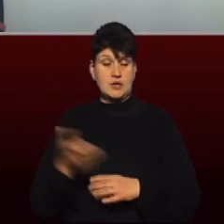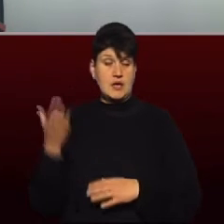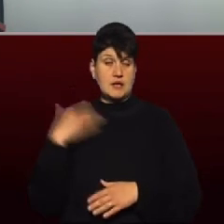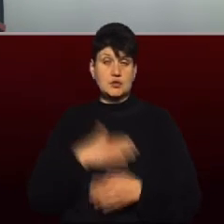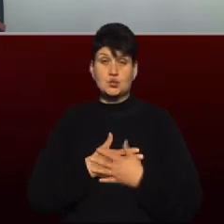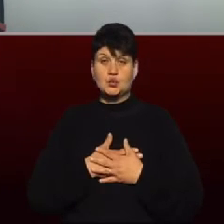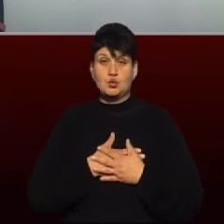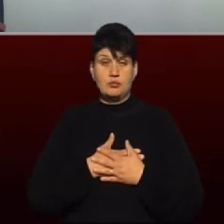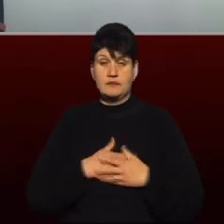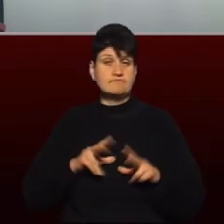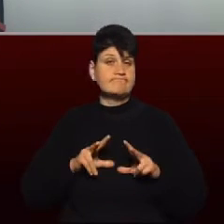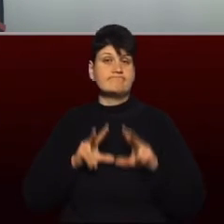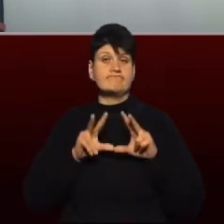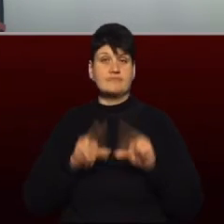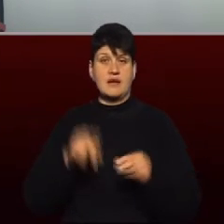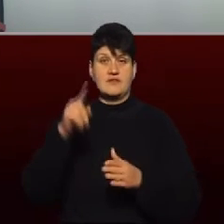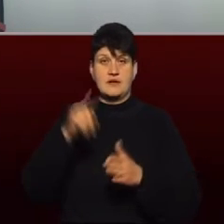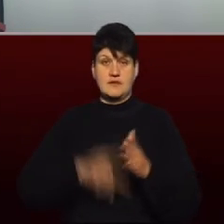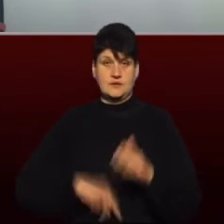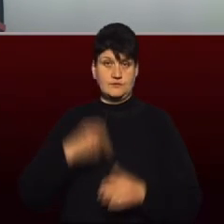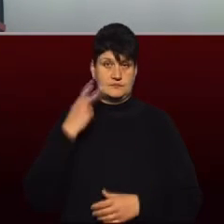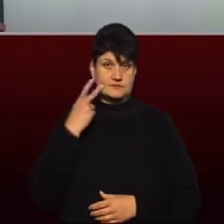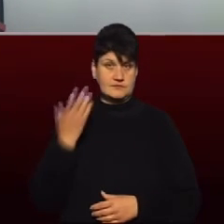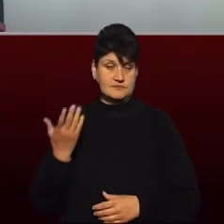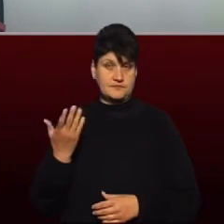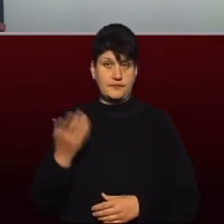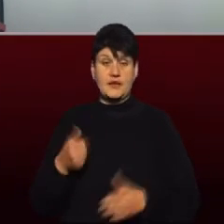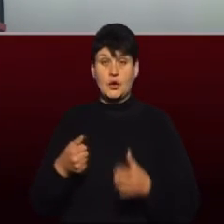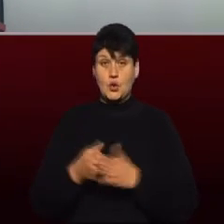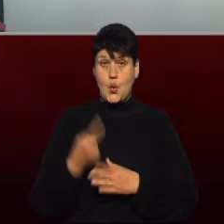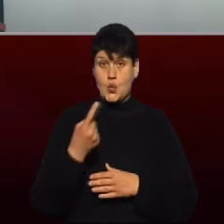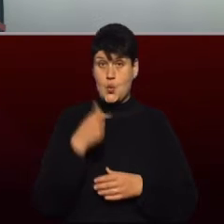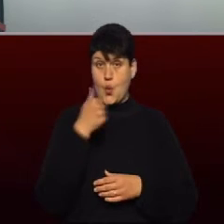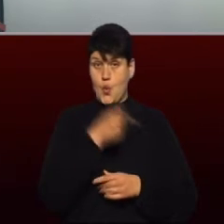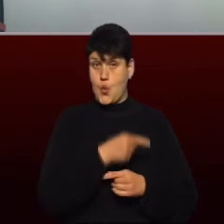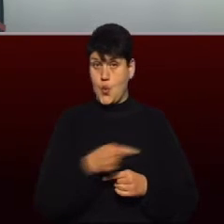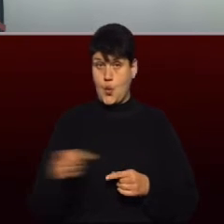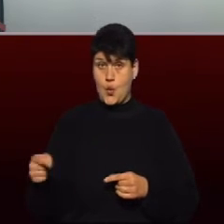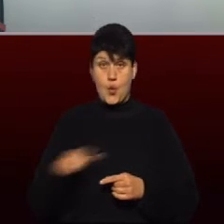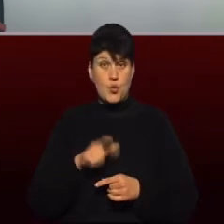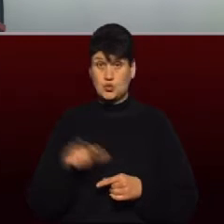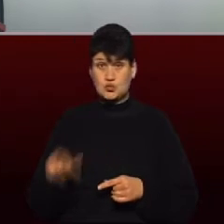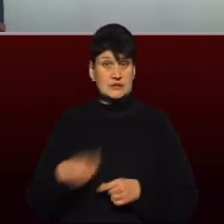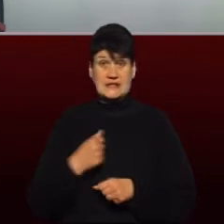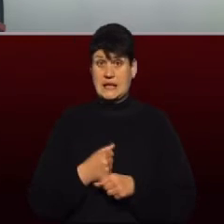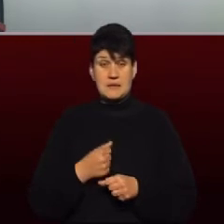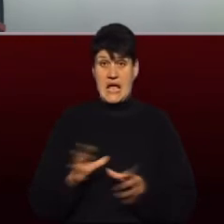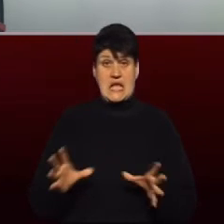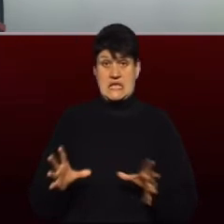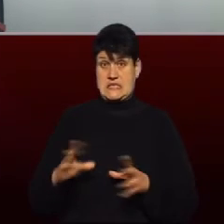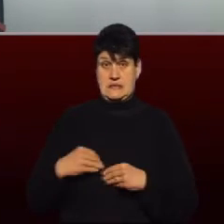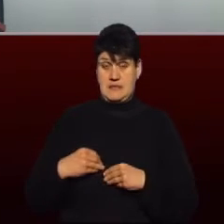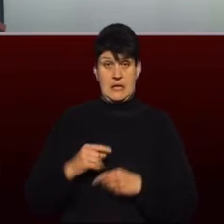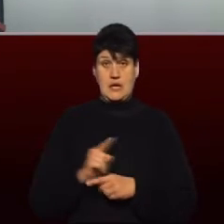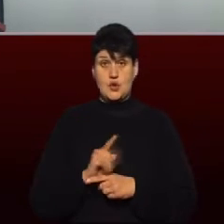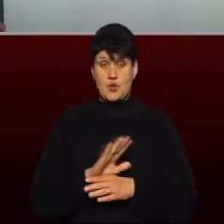вірності навічно. Так? І до одного року люди не напрацьовують спільних норм, не приймають